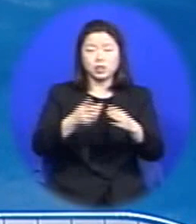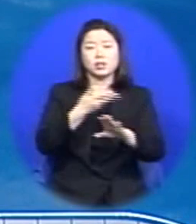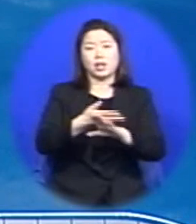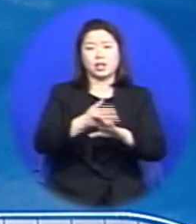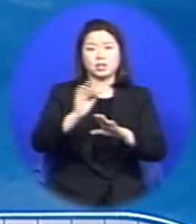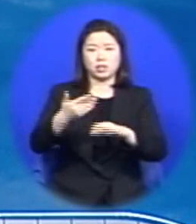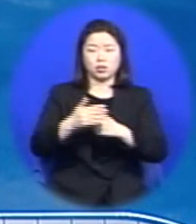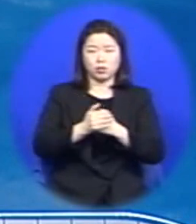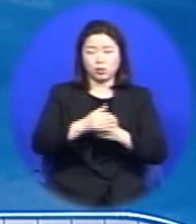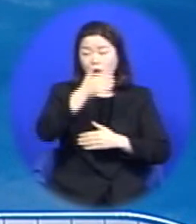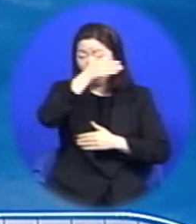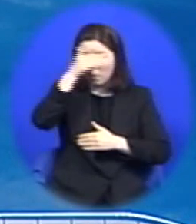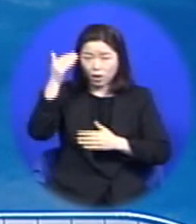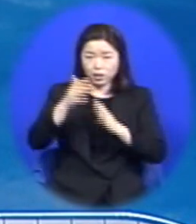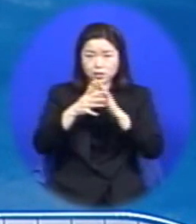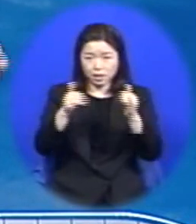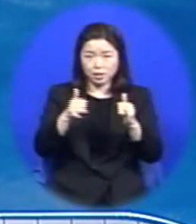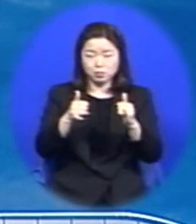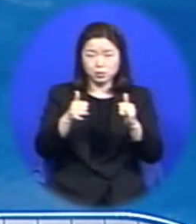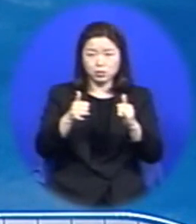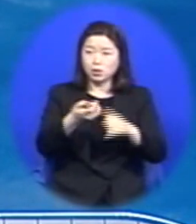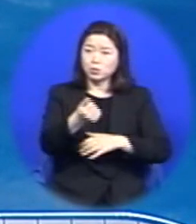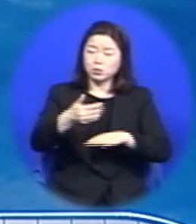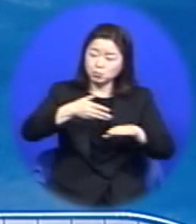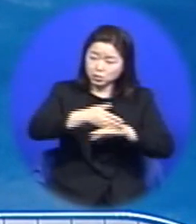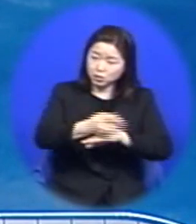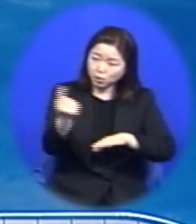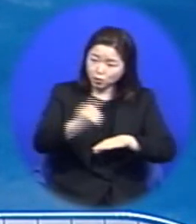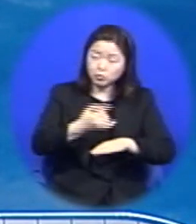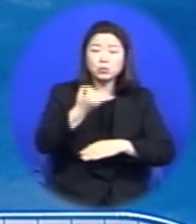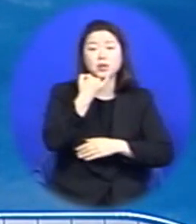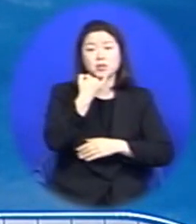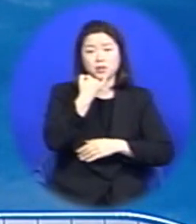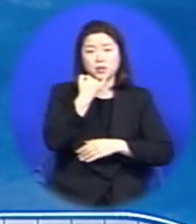관객은요, 조금 늦게 와도 괜찮아요.